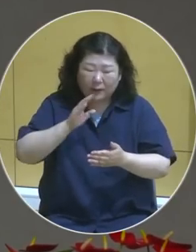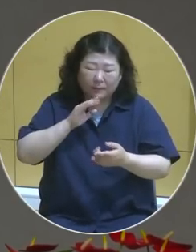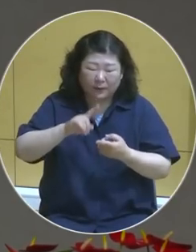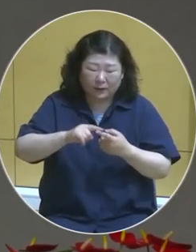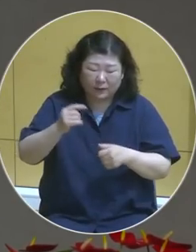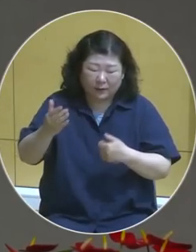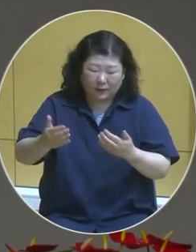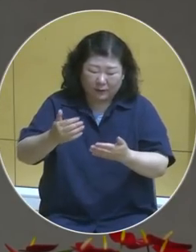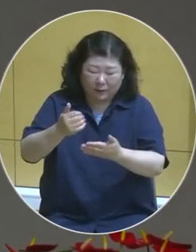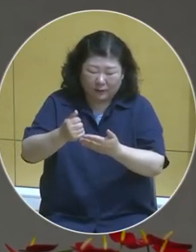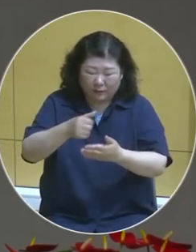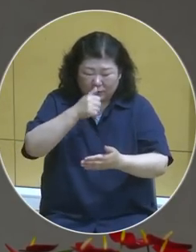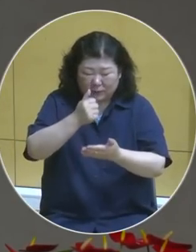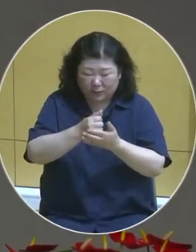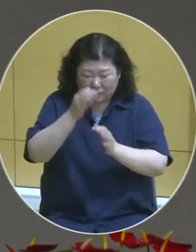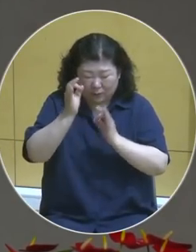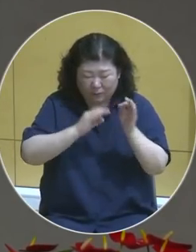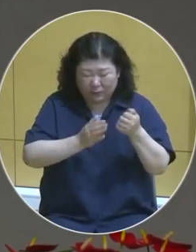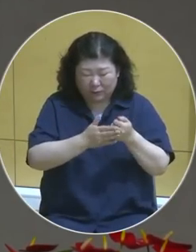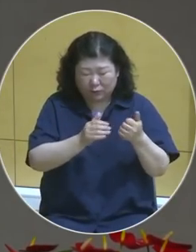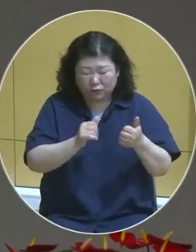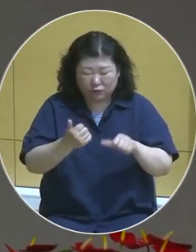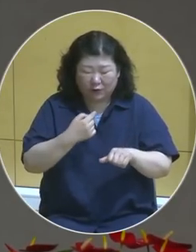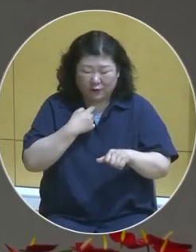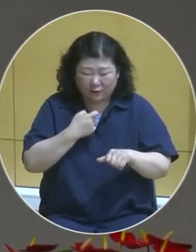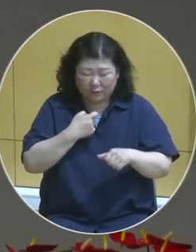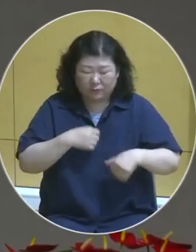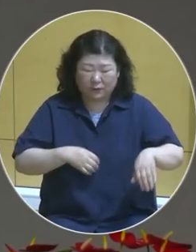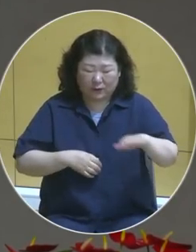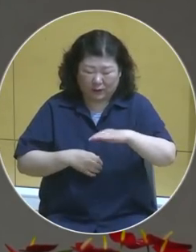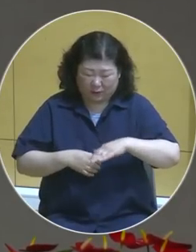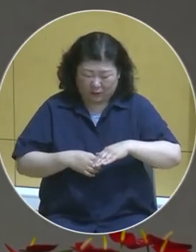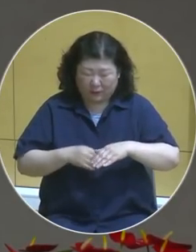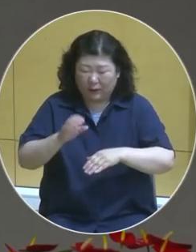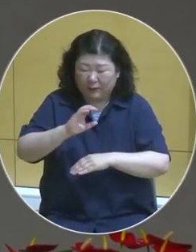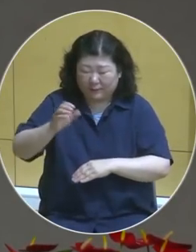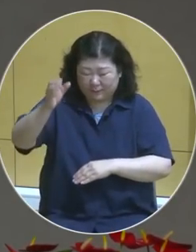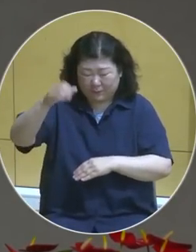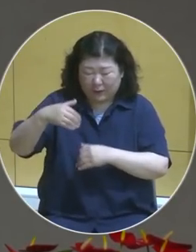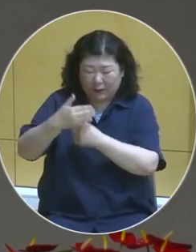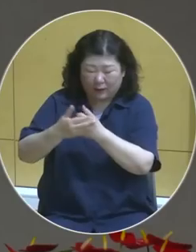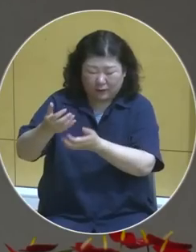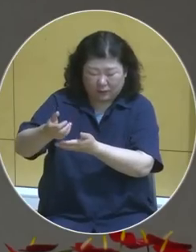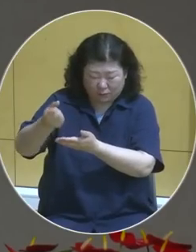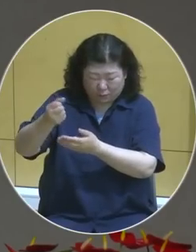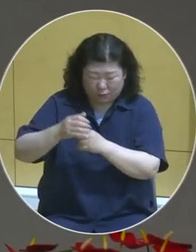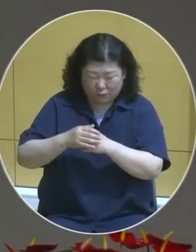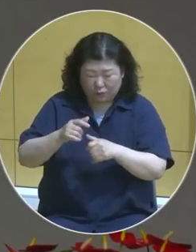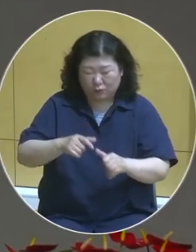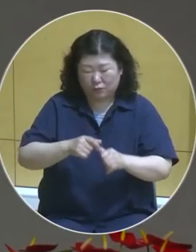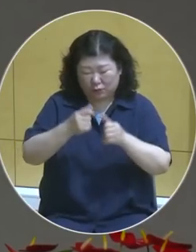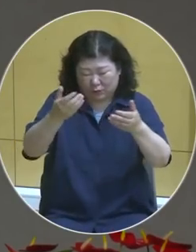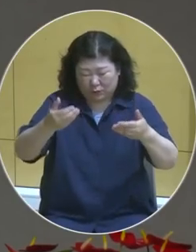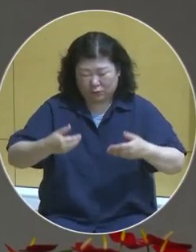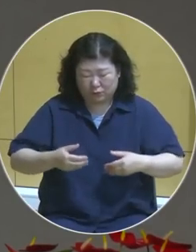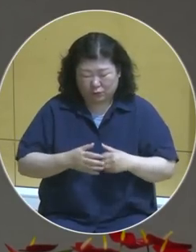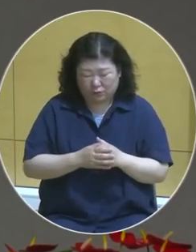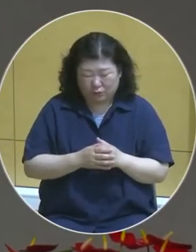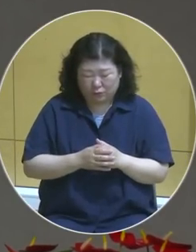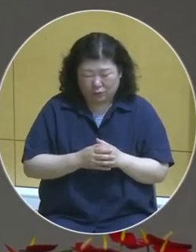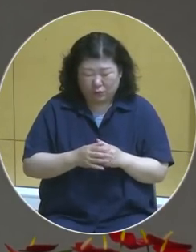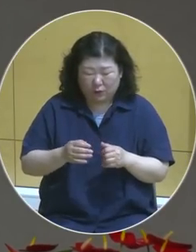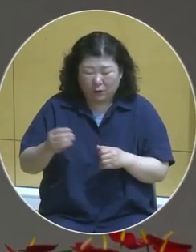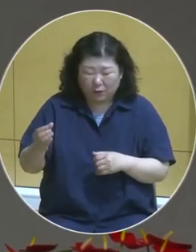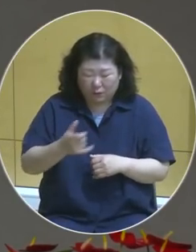하나님, 죄와 허물로 인해 죽었던 저희를 십자가 은혜로 구원해 주시고 이 시간 거룩한